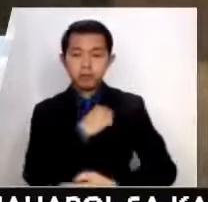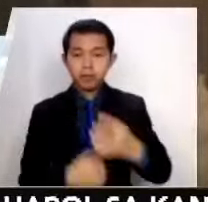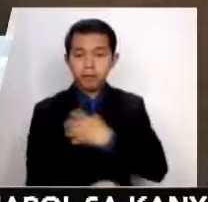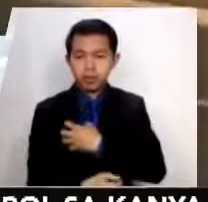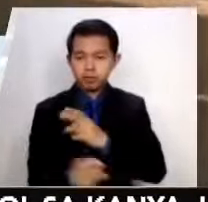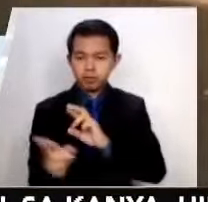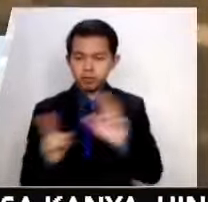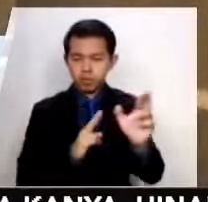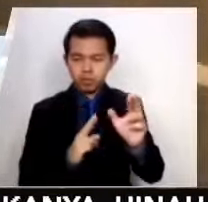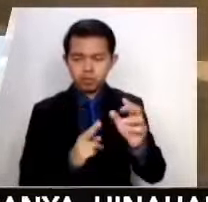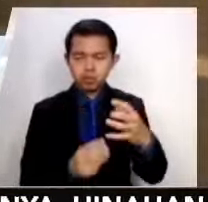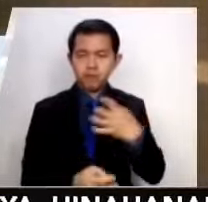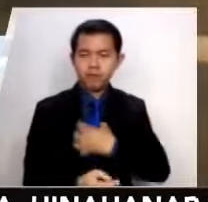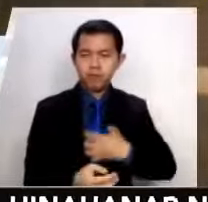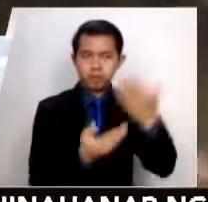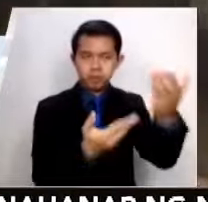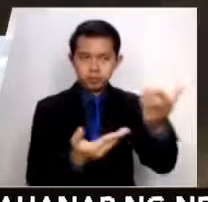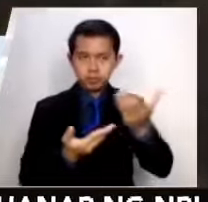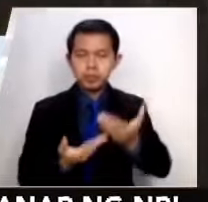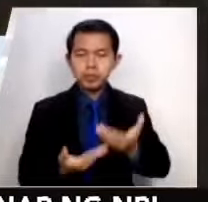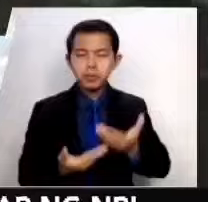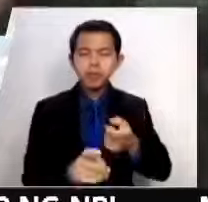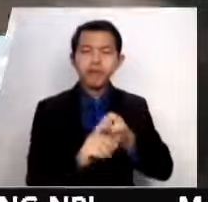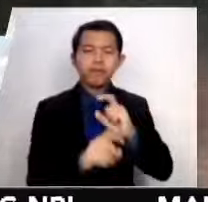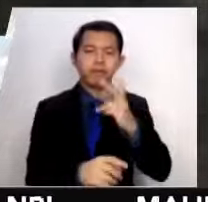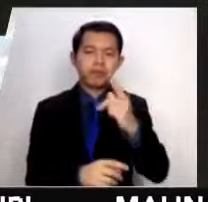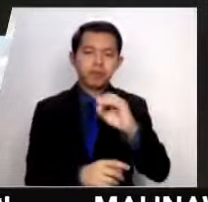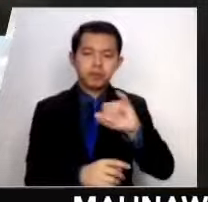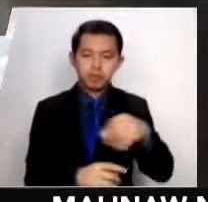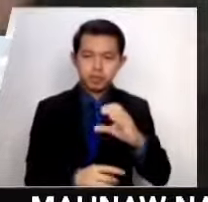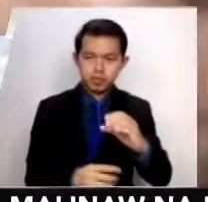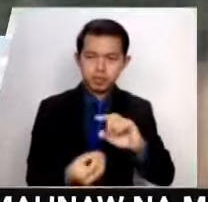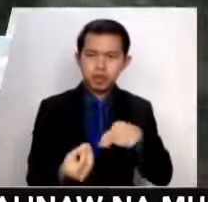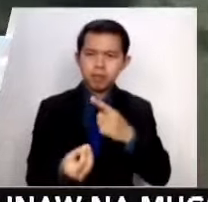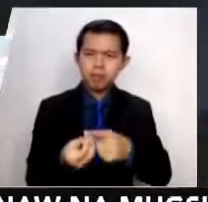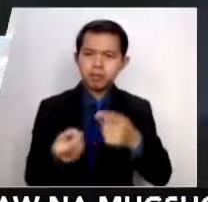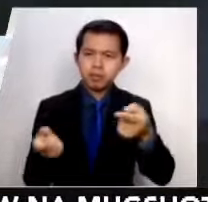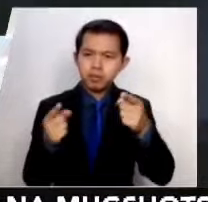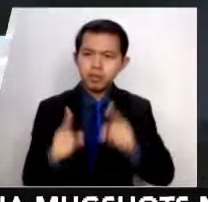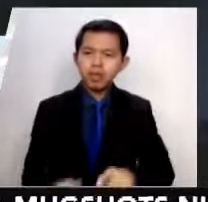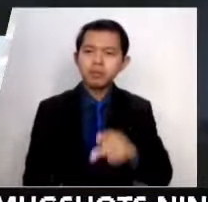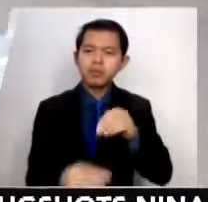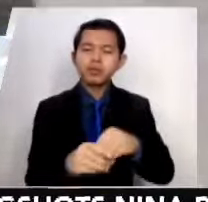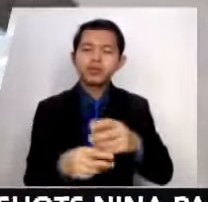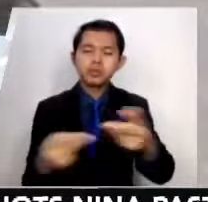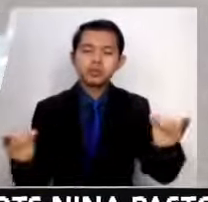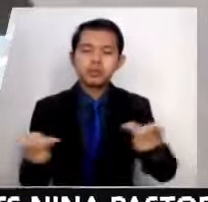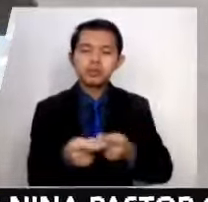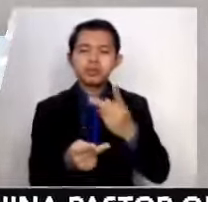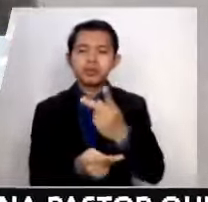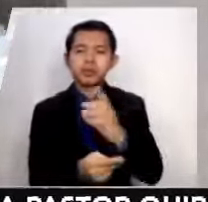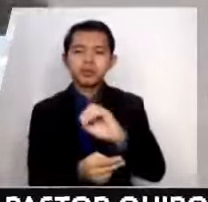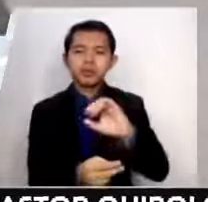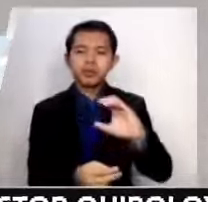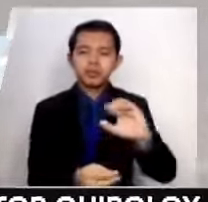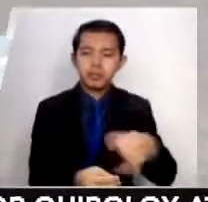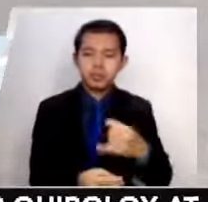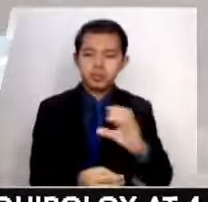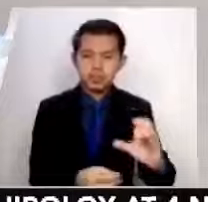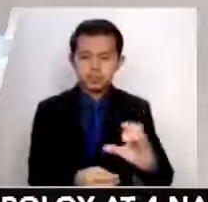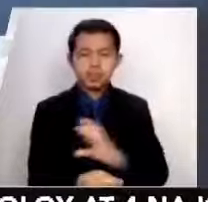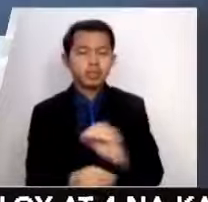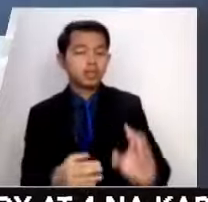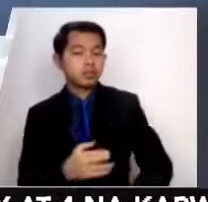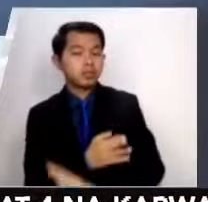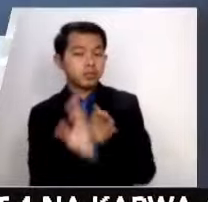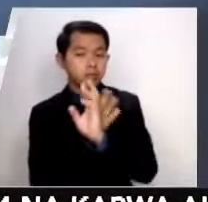laban sa kanila ng kingdom of Jesus Christ kaugnay ng naging operasyon sa kanilang compound pinag-aaralan din daw ng Davao Regional police